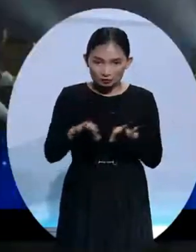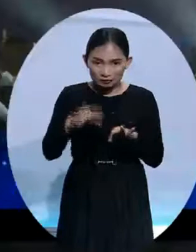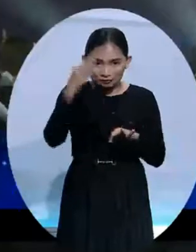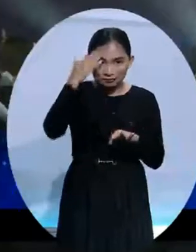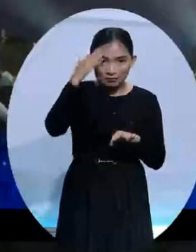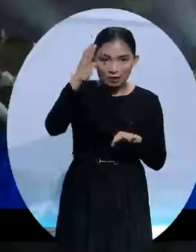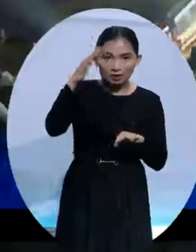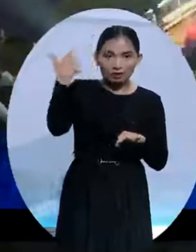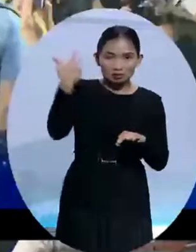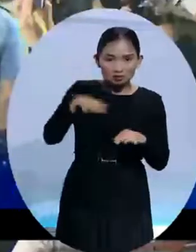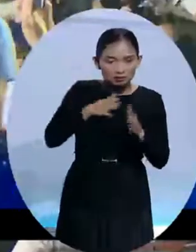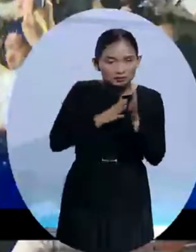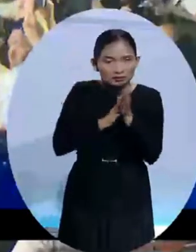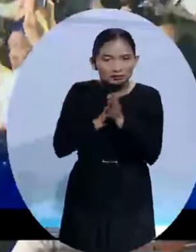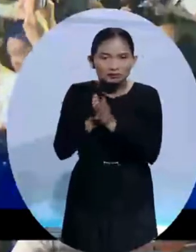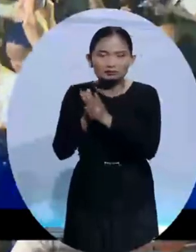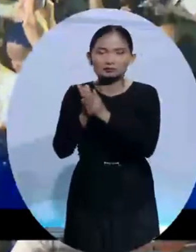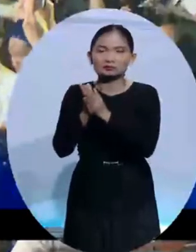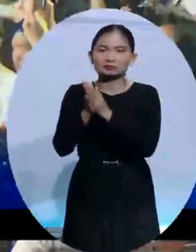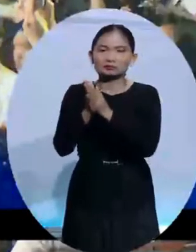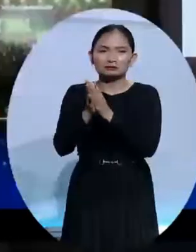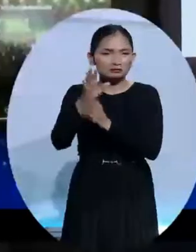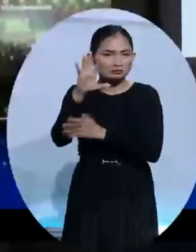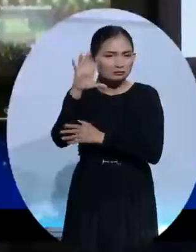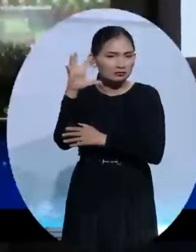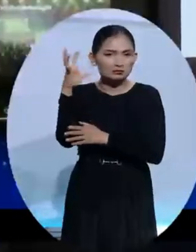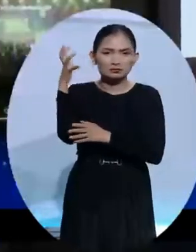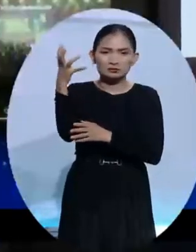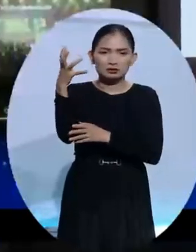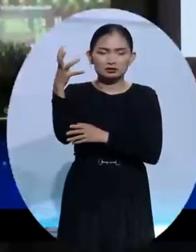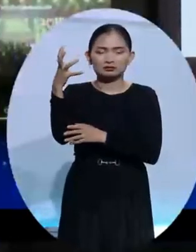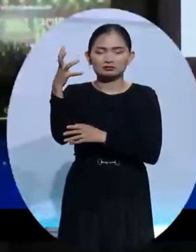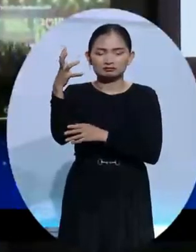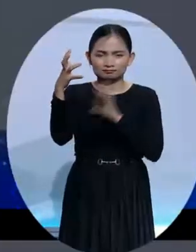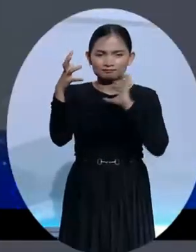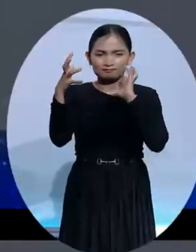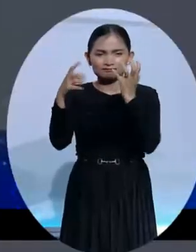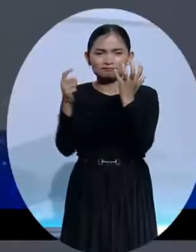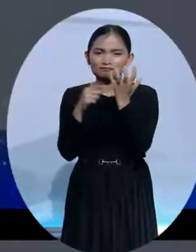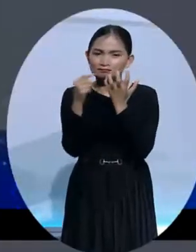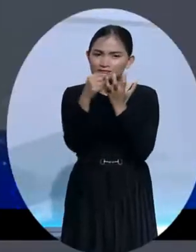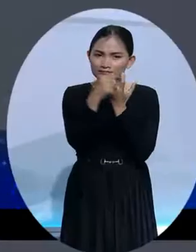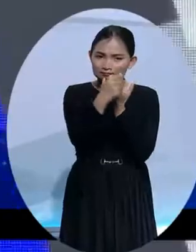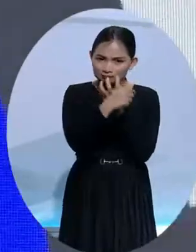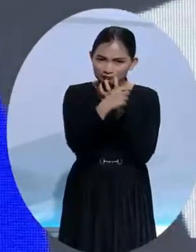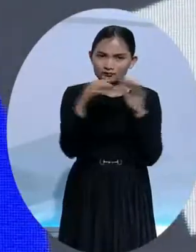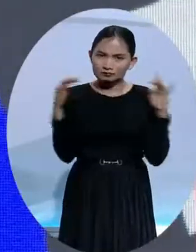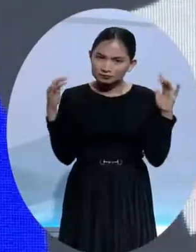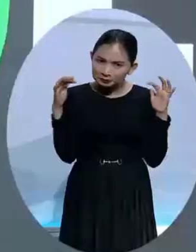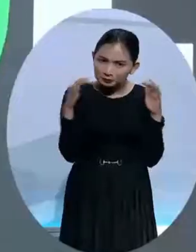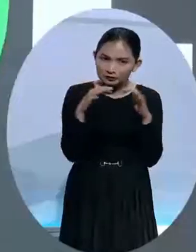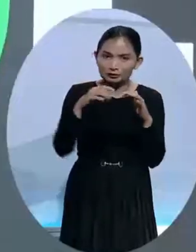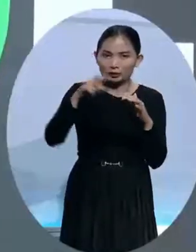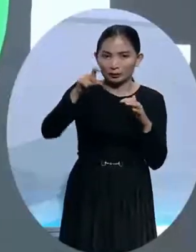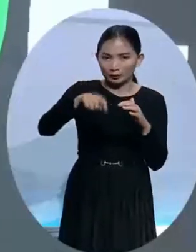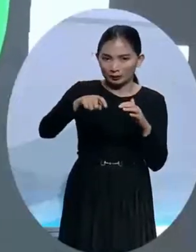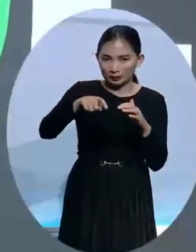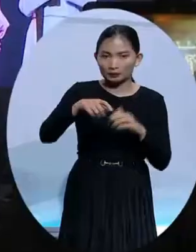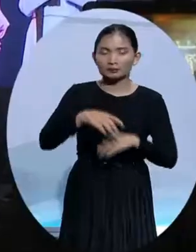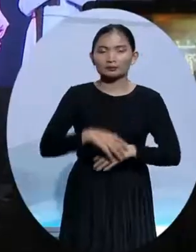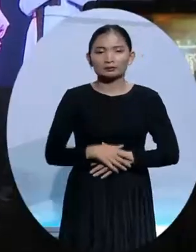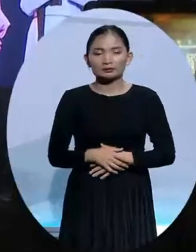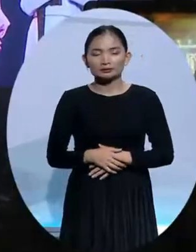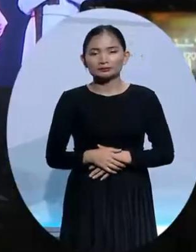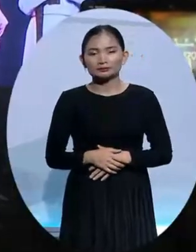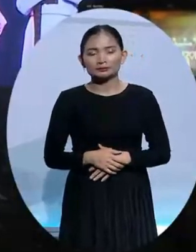lịch Seoul sẽ tiếp tục được tổ chức trên phạm vi toàn thế giới, thông qua các sự kiện kết hợp MICE và các hoạt động tiếp thị trực tiếp tại